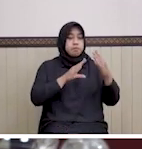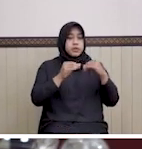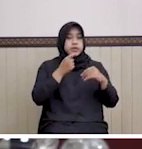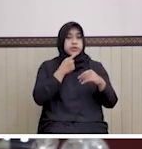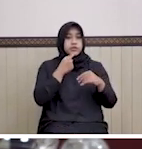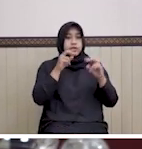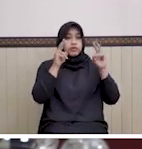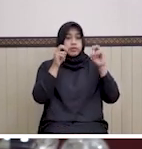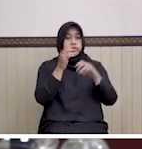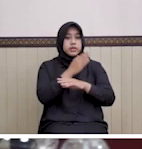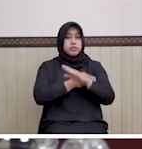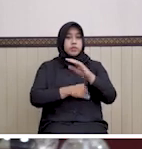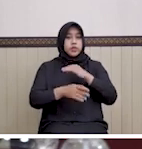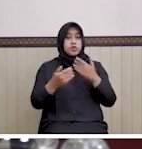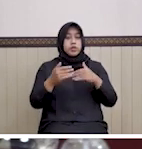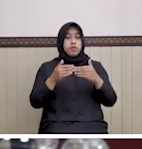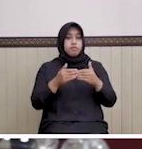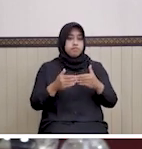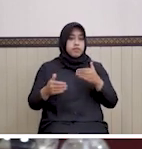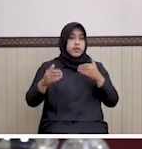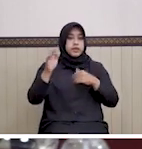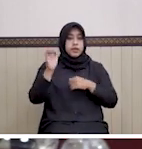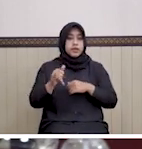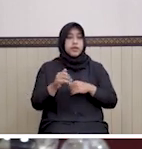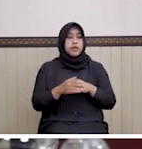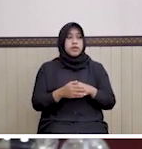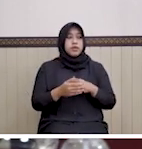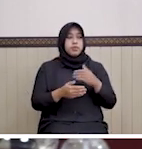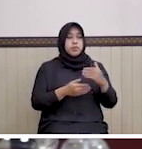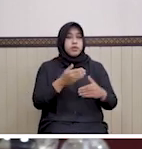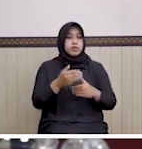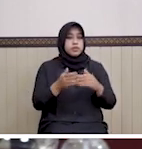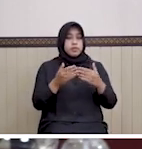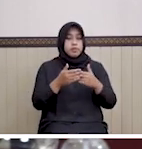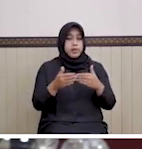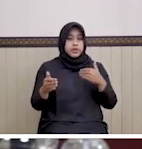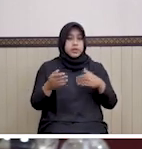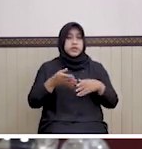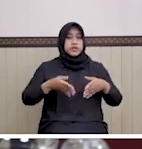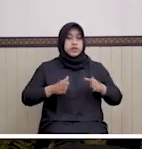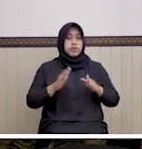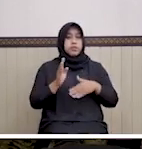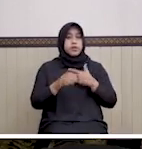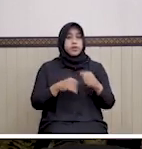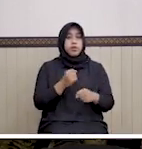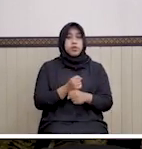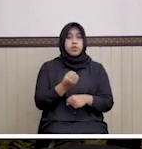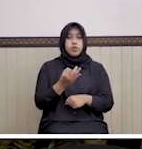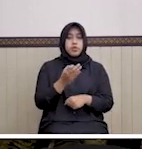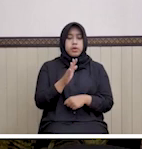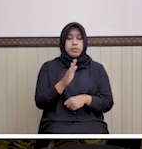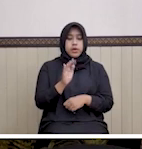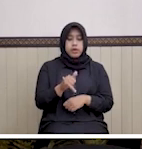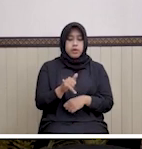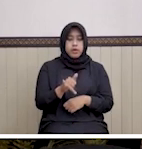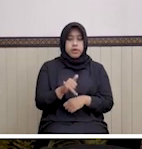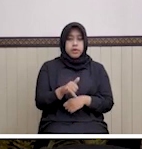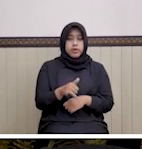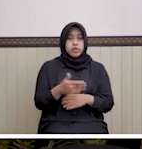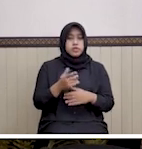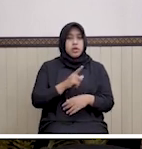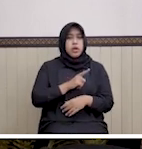disabilitas ini memang kita sudah puanjang ya perjalanannya itu dengan Sigap sejak tahun 2000 berapa kita ya mbak ya